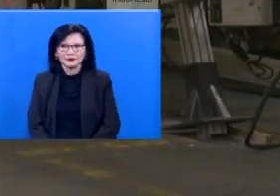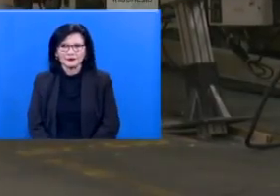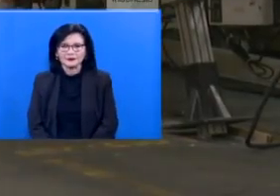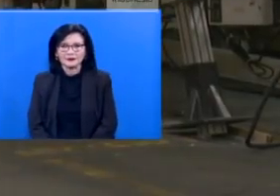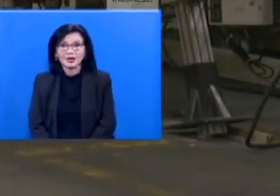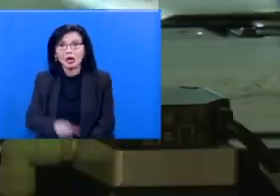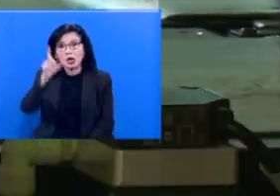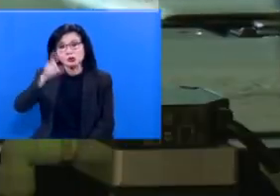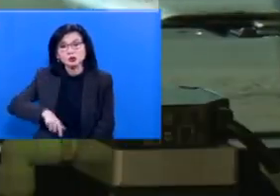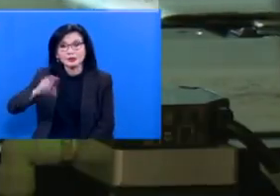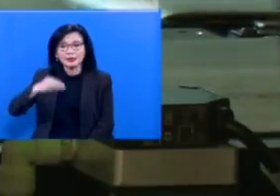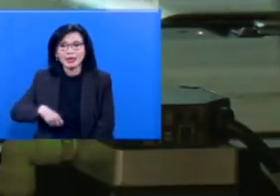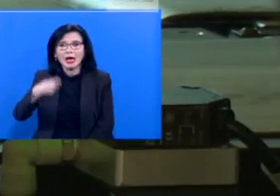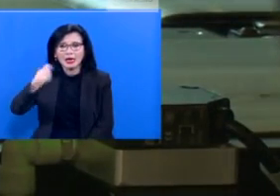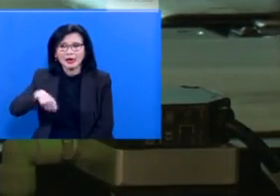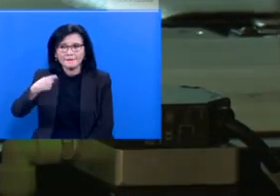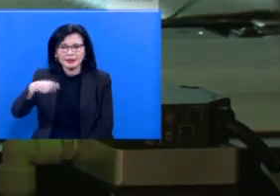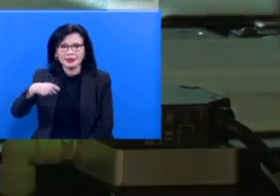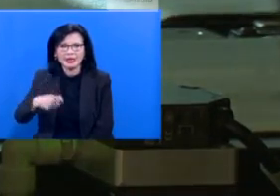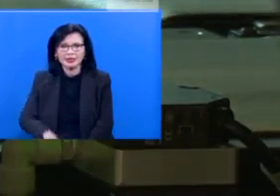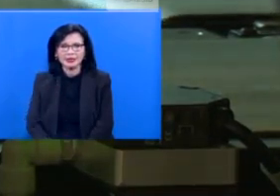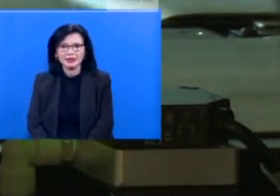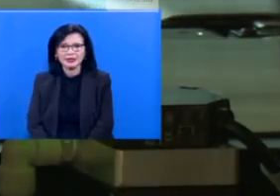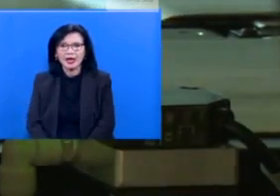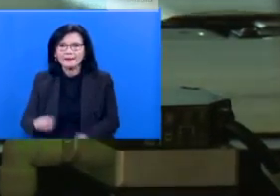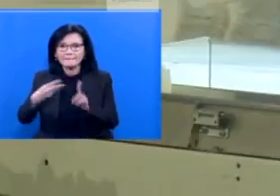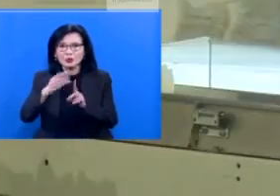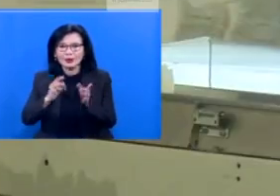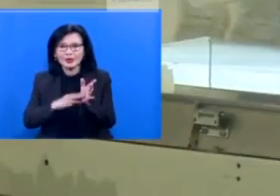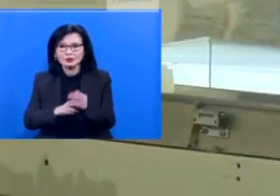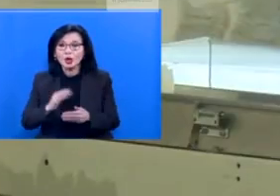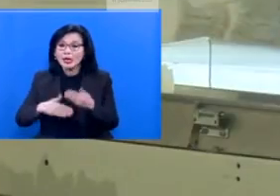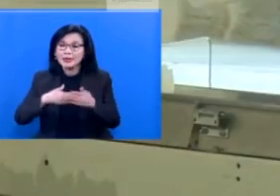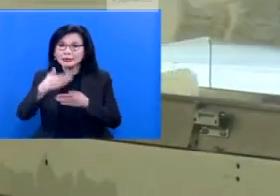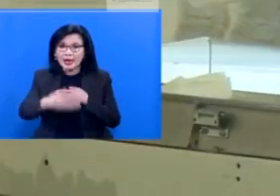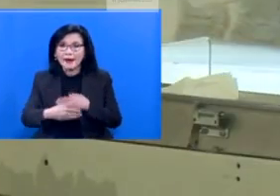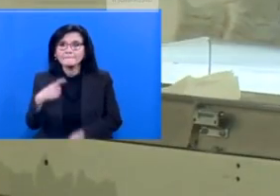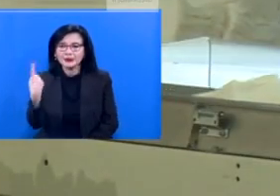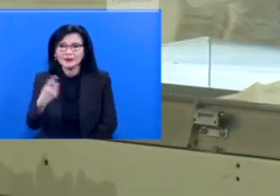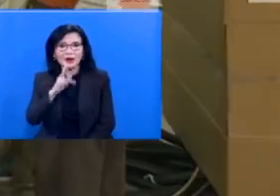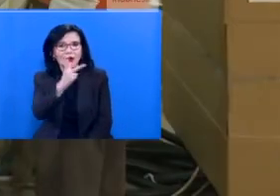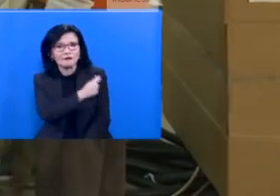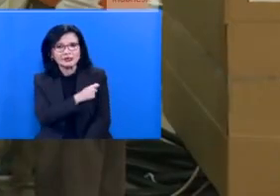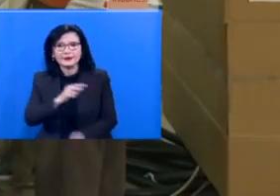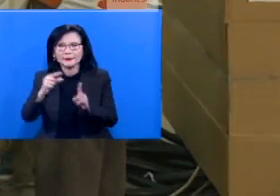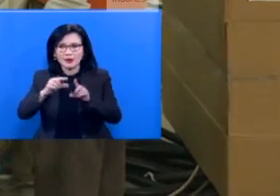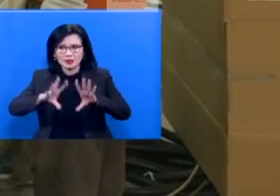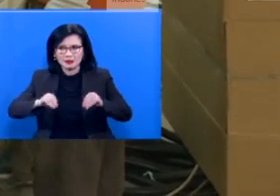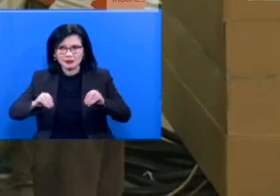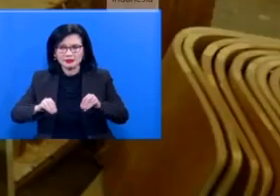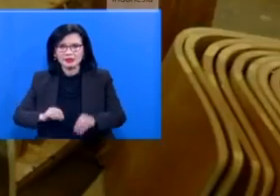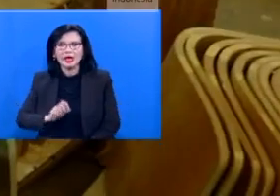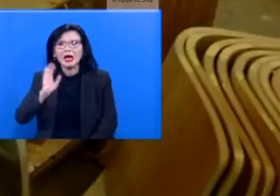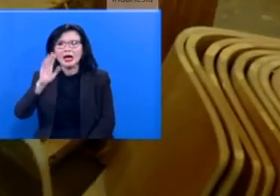Juru bicara Kementerian BUMN Arya Sinulinga mengatakan, untuk tahap pertama pelaksanaan vaksinasi gotong royong akan